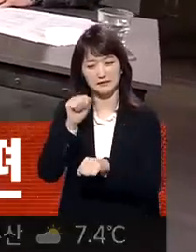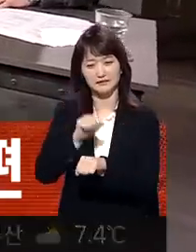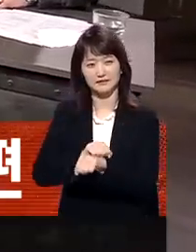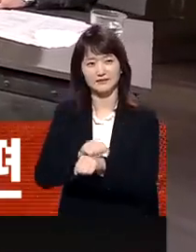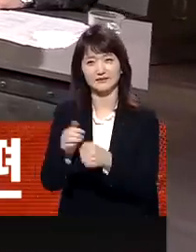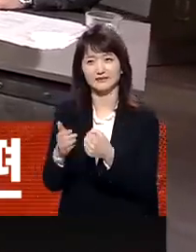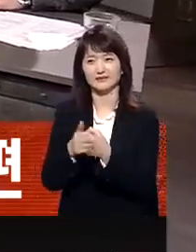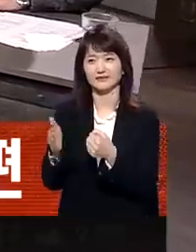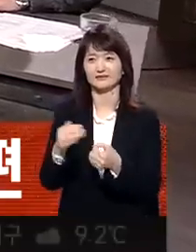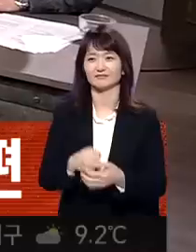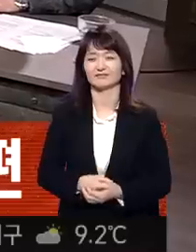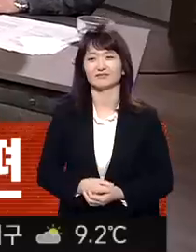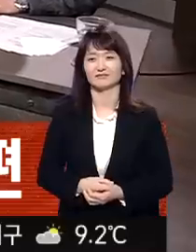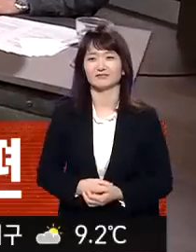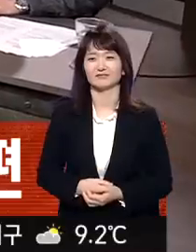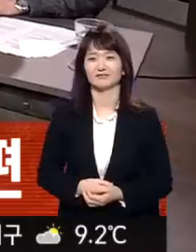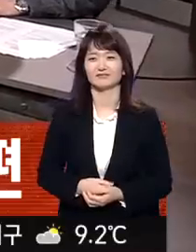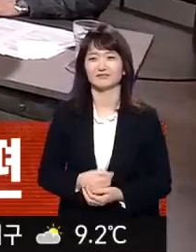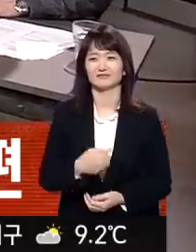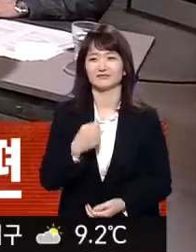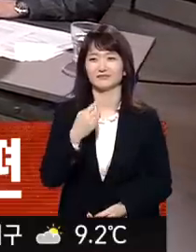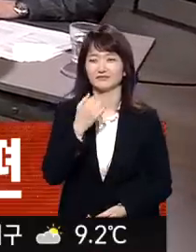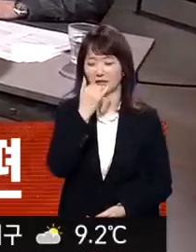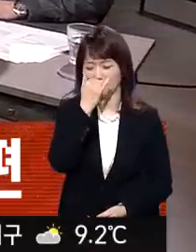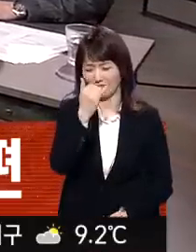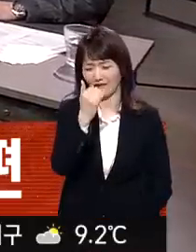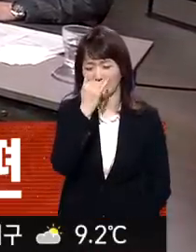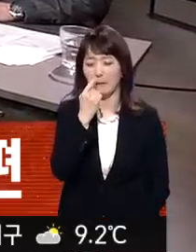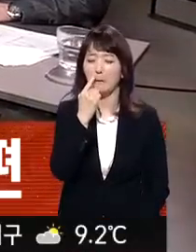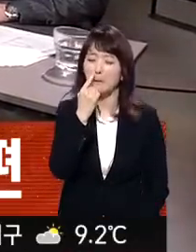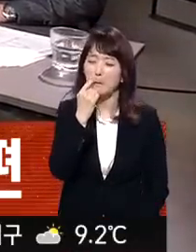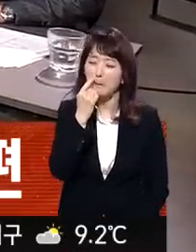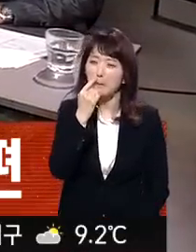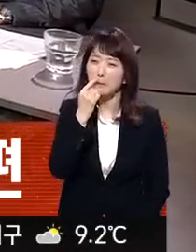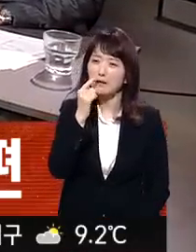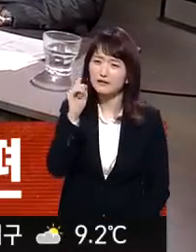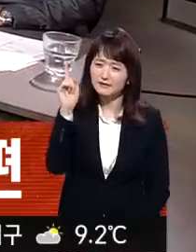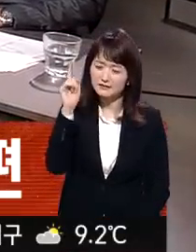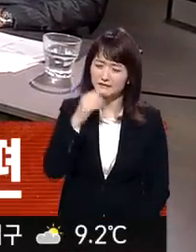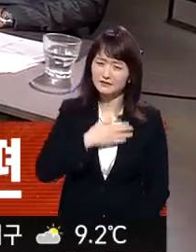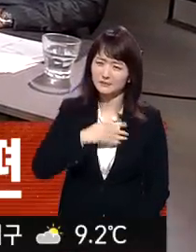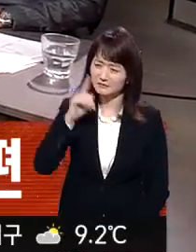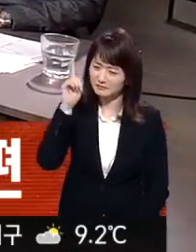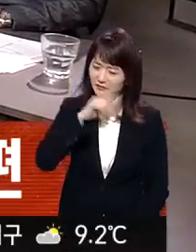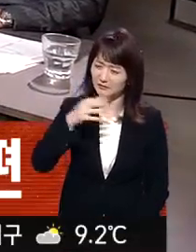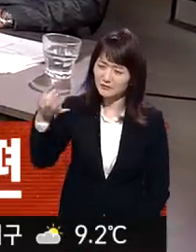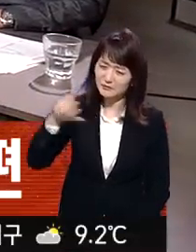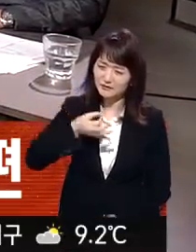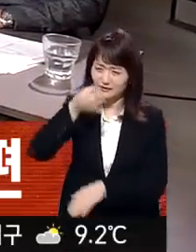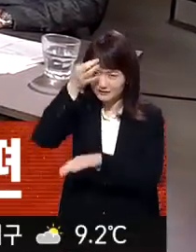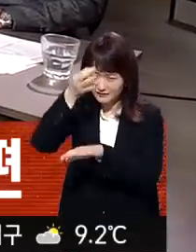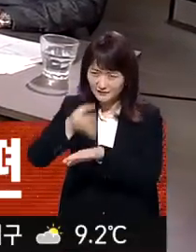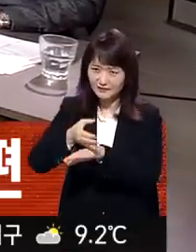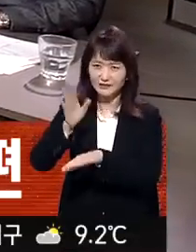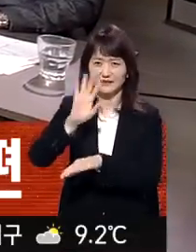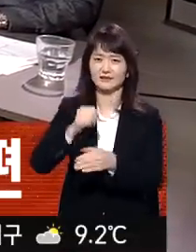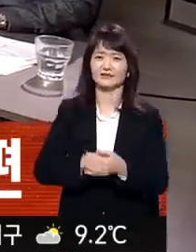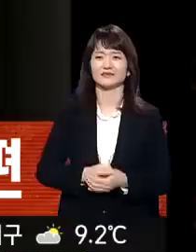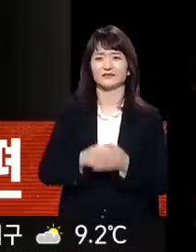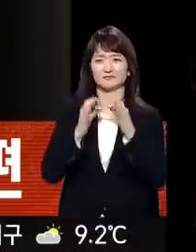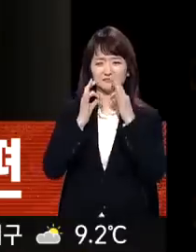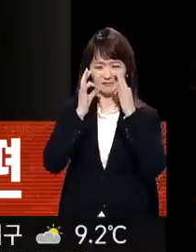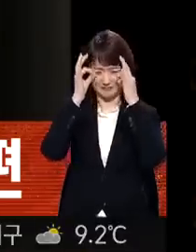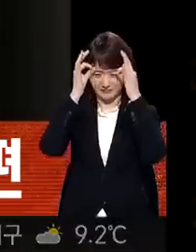아유 또 저런 또. 불쾌감 들으세요? 아닙니다. 네. 별 말씀을. 아, 이렇게까지 노력해 주시는 거